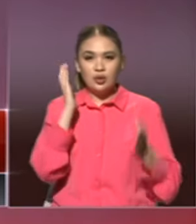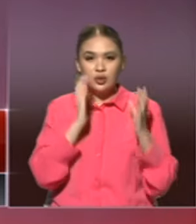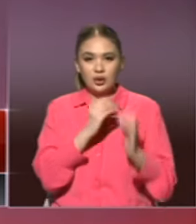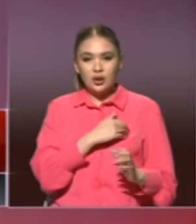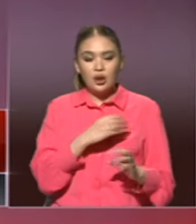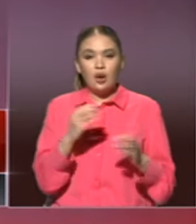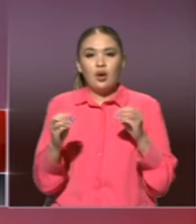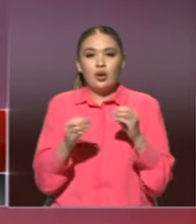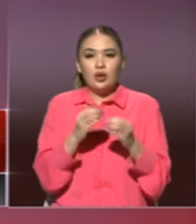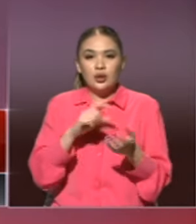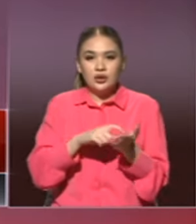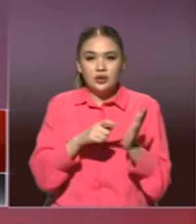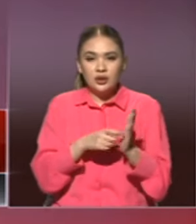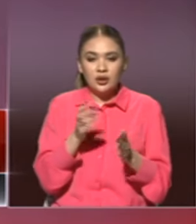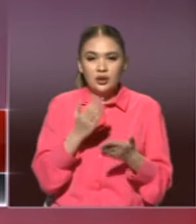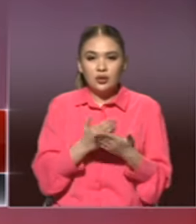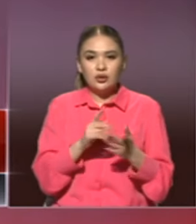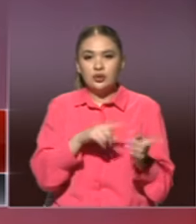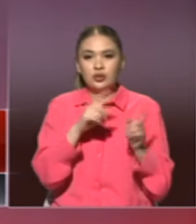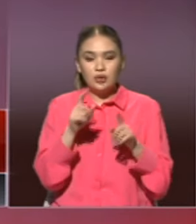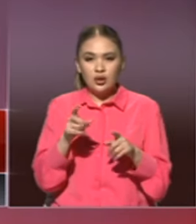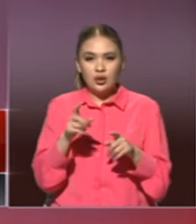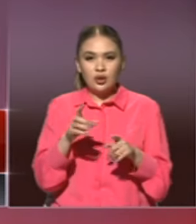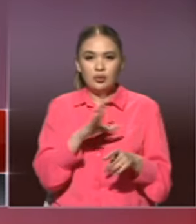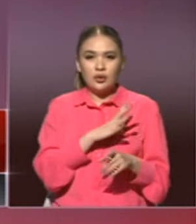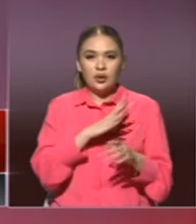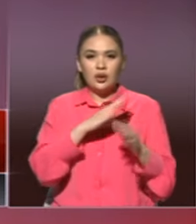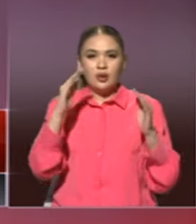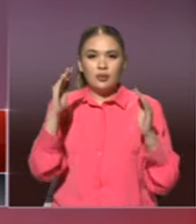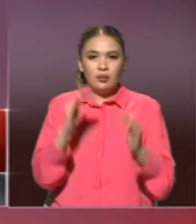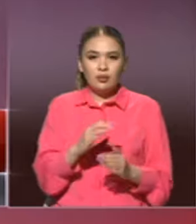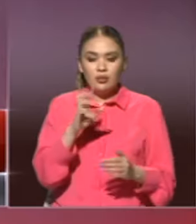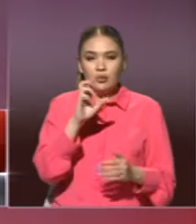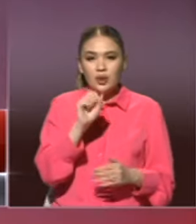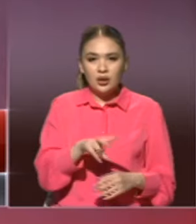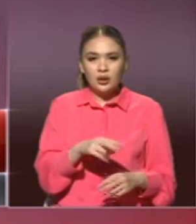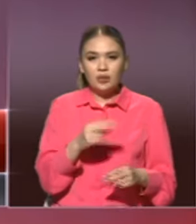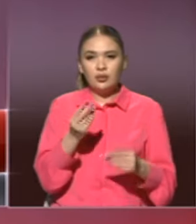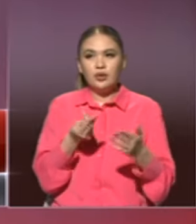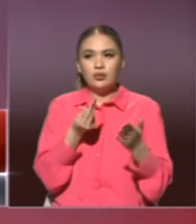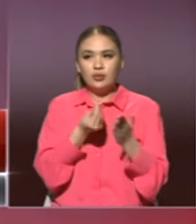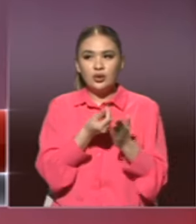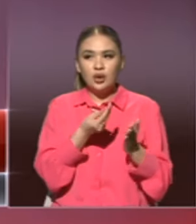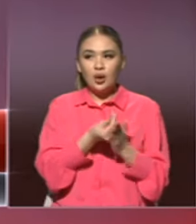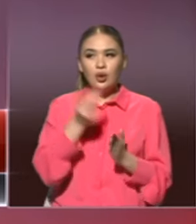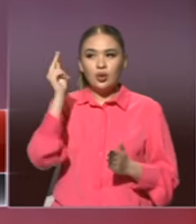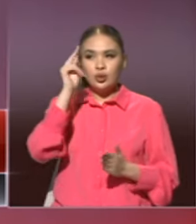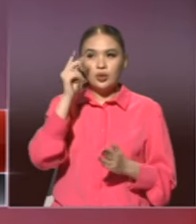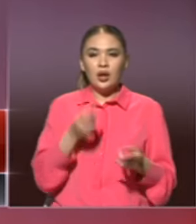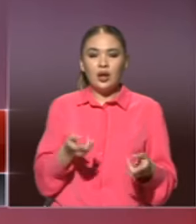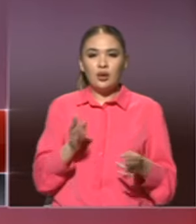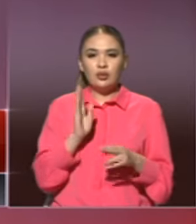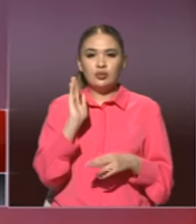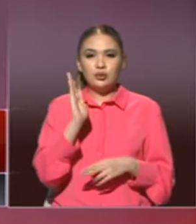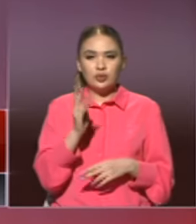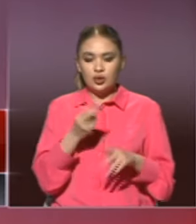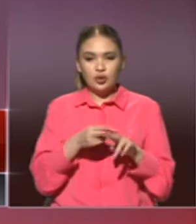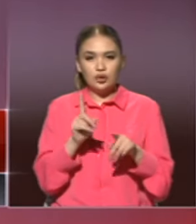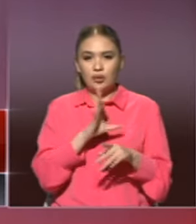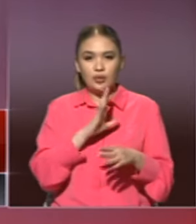класқа келеді. 10-шы класқа келгенде білімдері жетпей төмен балл алып жатса да ақылға түсеміз деген бір ой қалыптасып қалғанда, бұл осы ойдан арылу